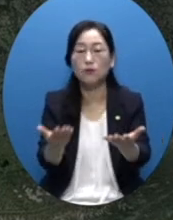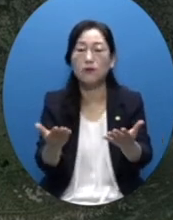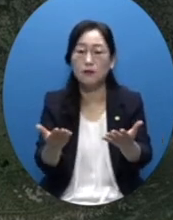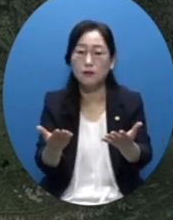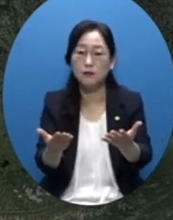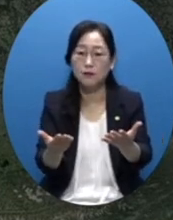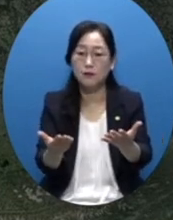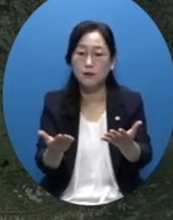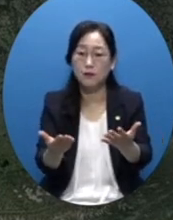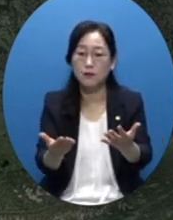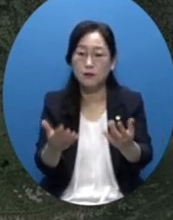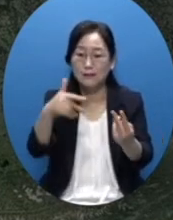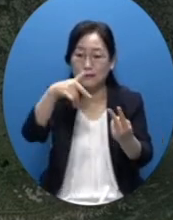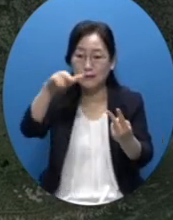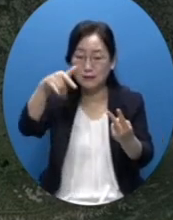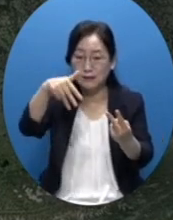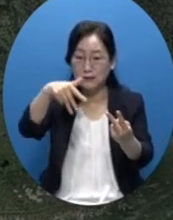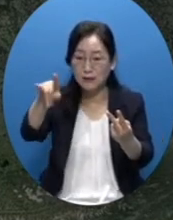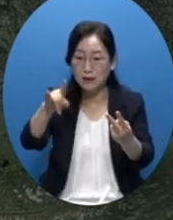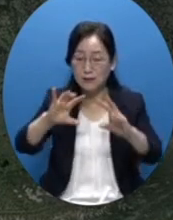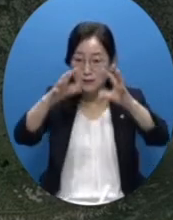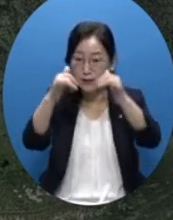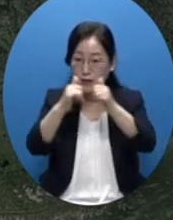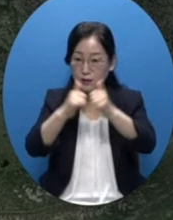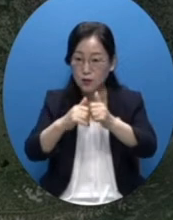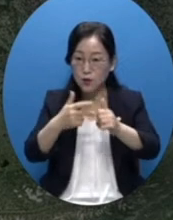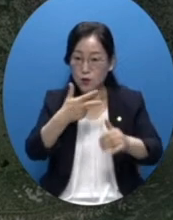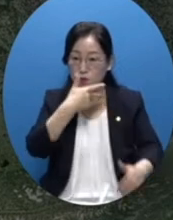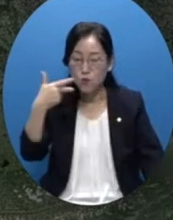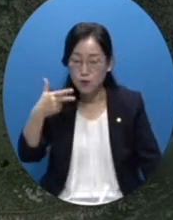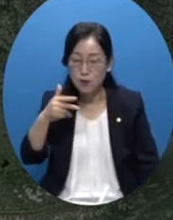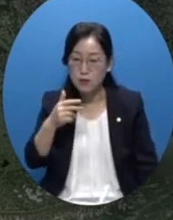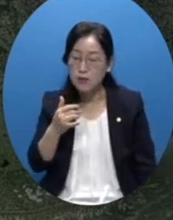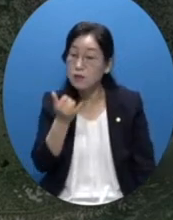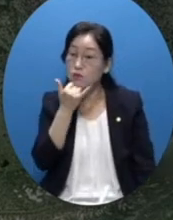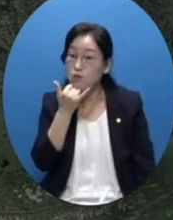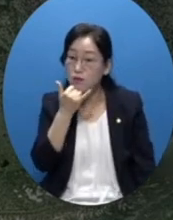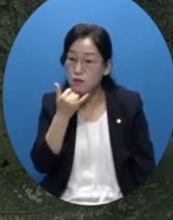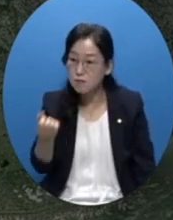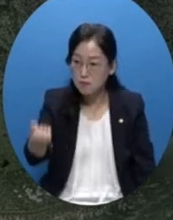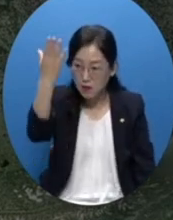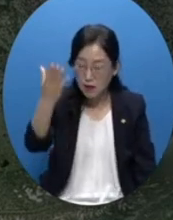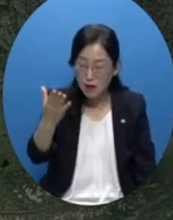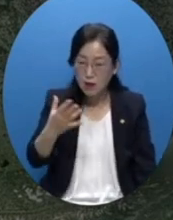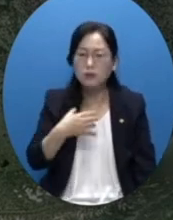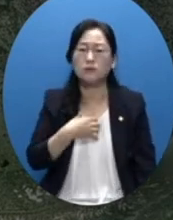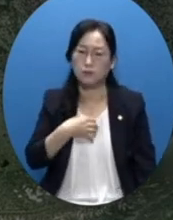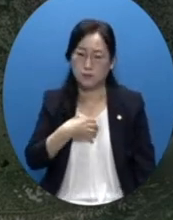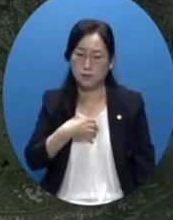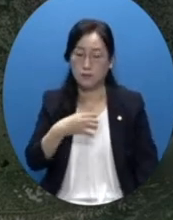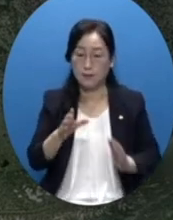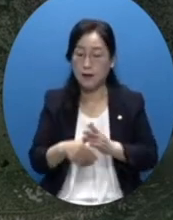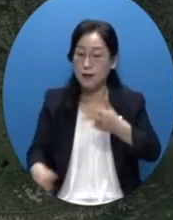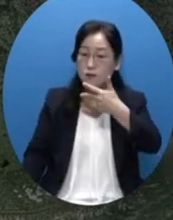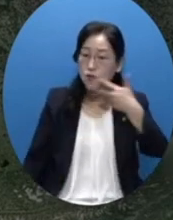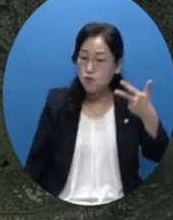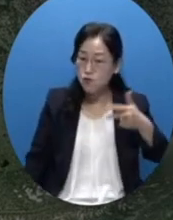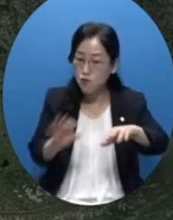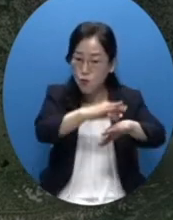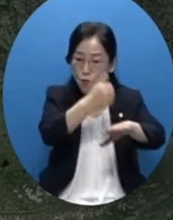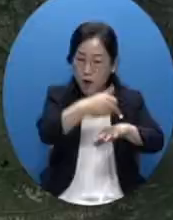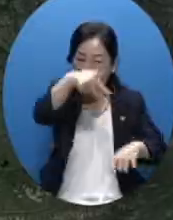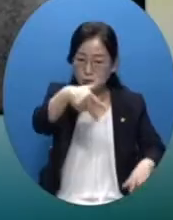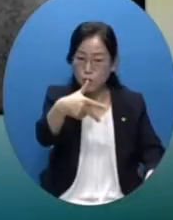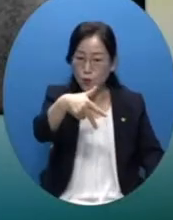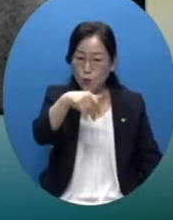이제 독일의 승리로 끝날 그런 위기에 처했을 때에 영국의 왕 조지 6세